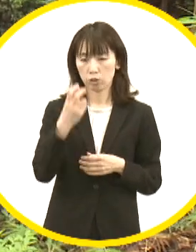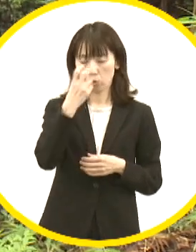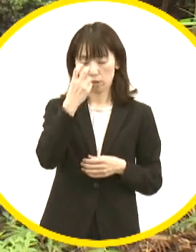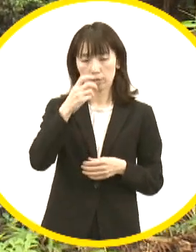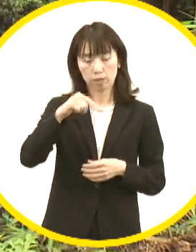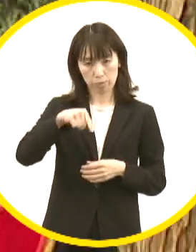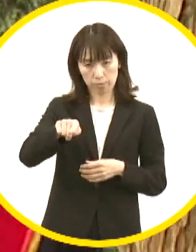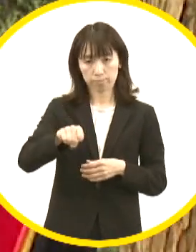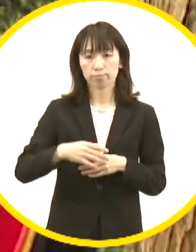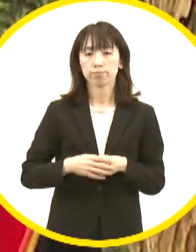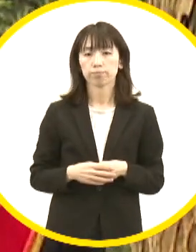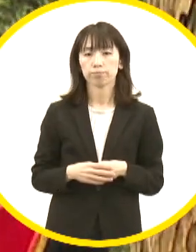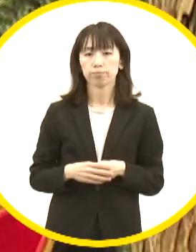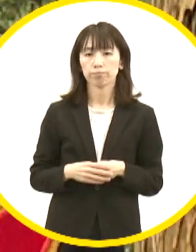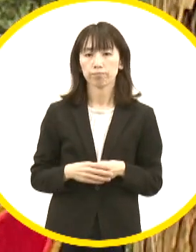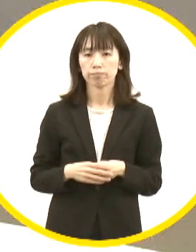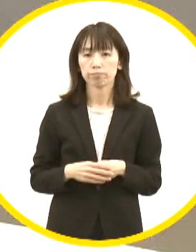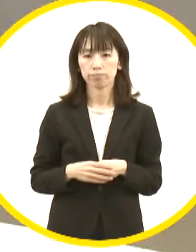査してまいります。